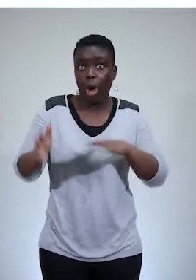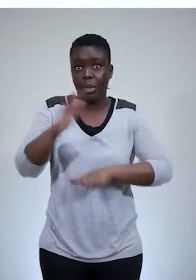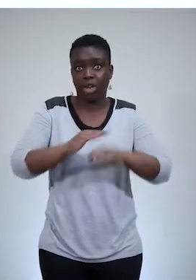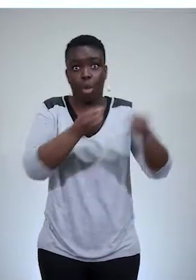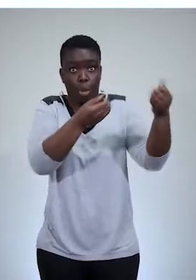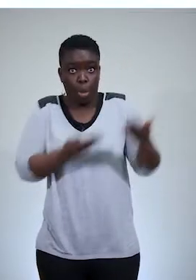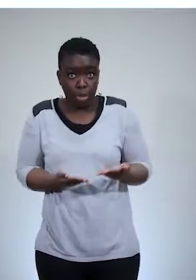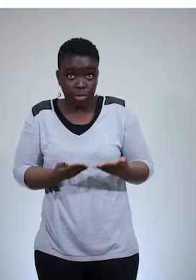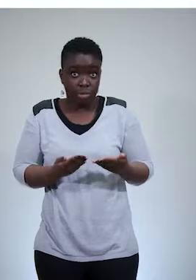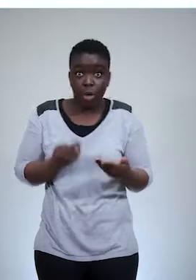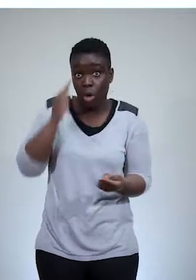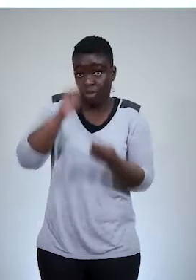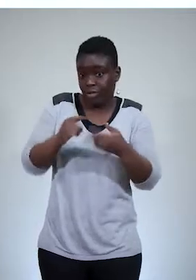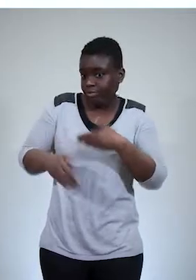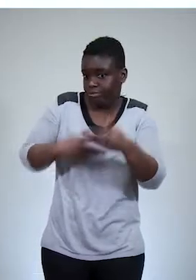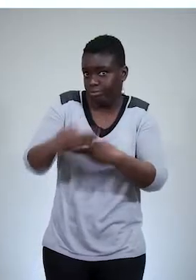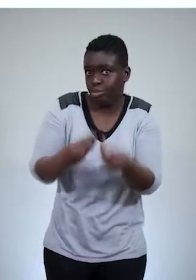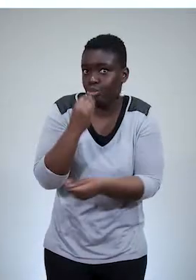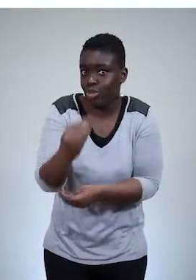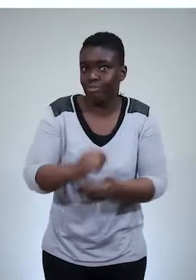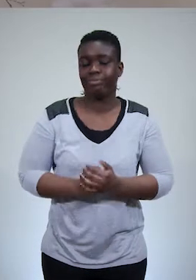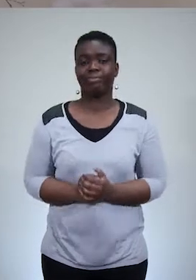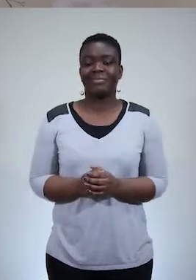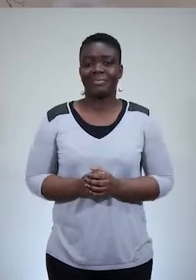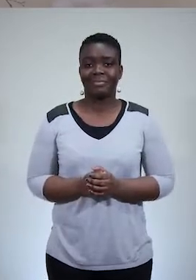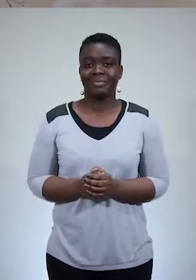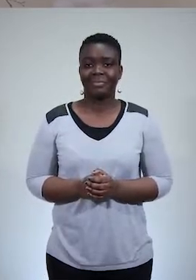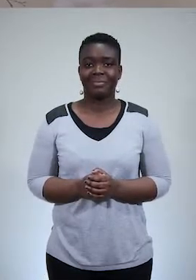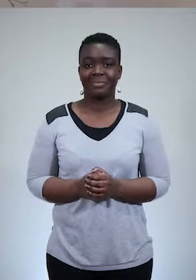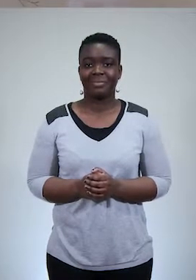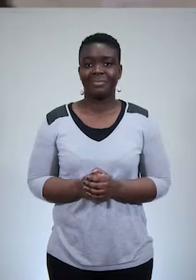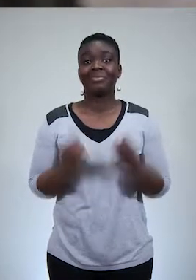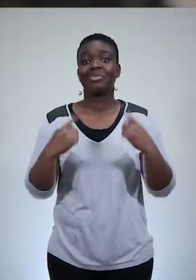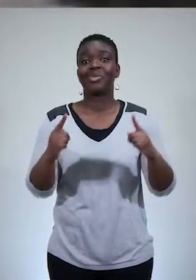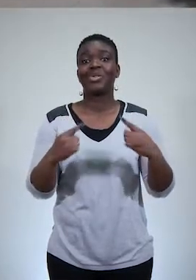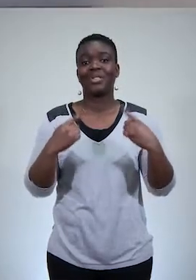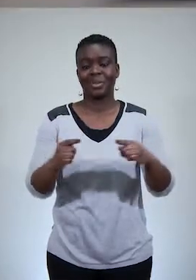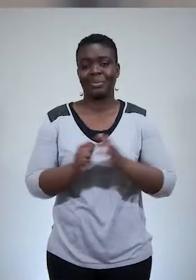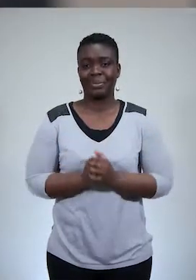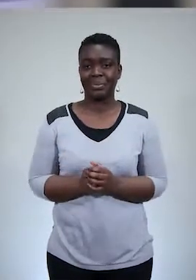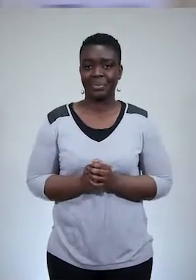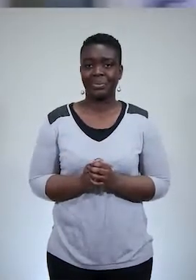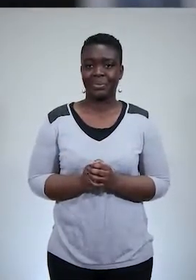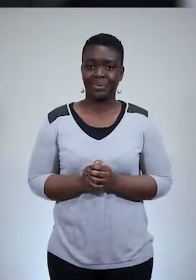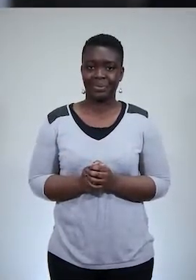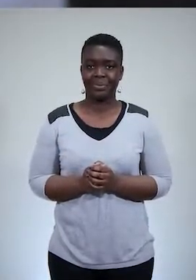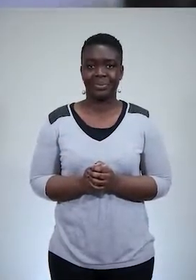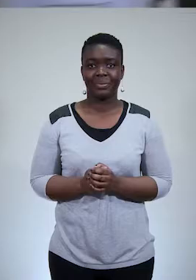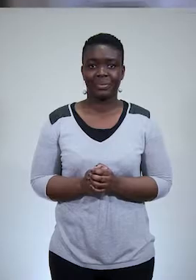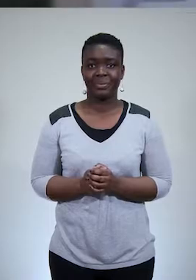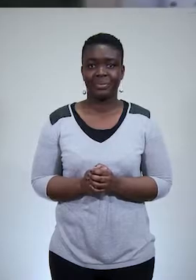de personne et être comme une personne sans handicap. Après mon bac, j'ai fait 2 ans dans un centre de rééducation